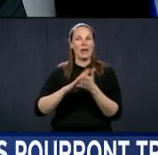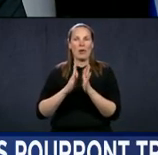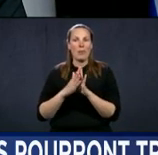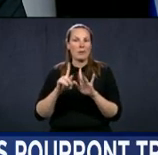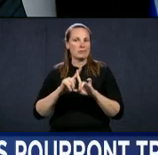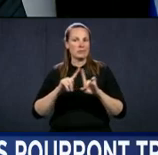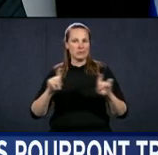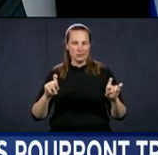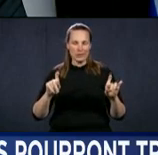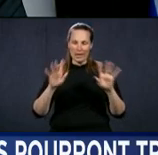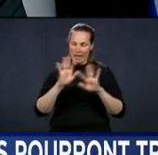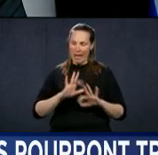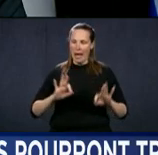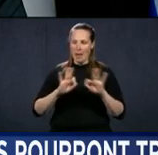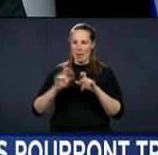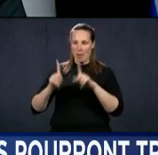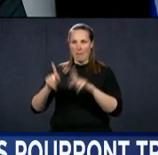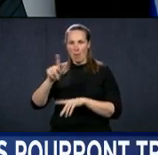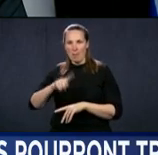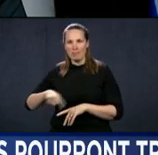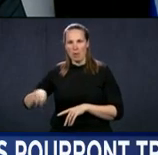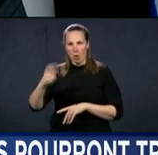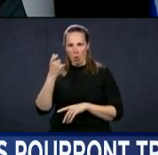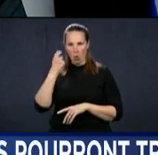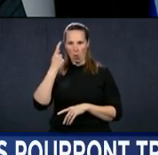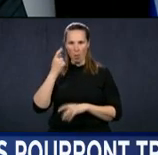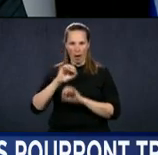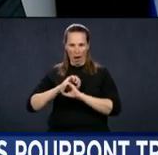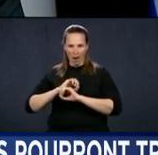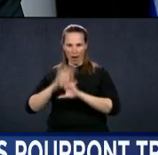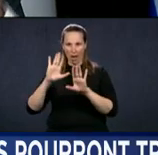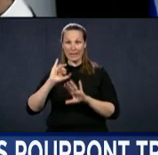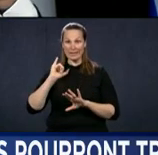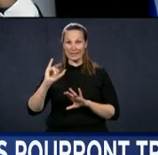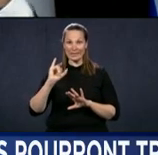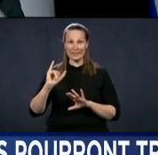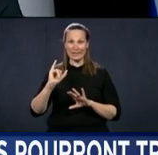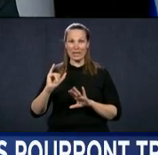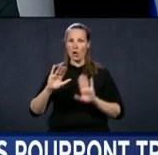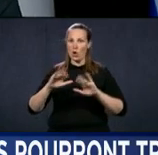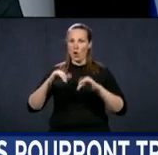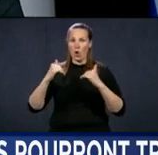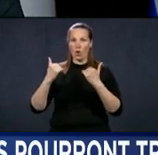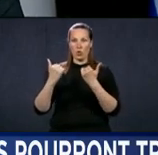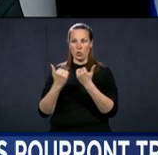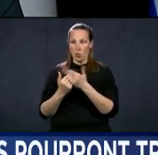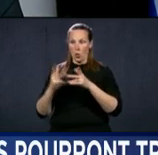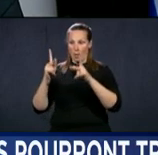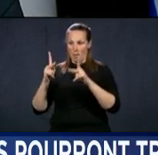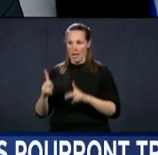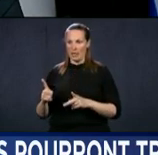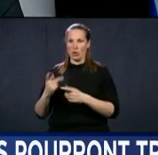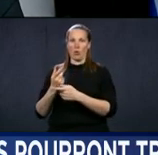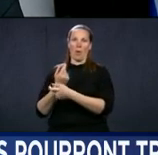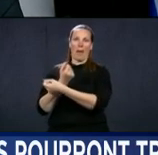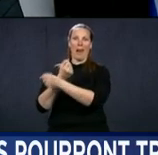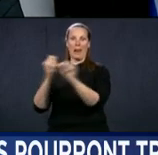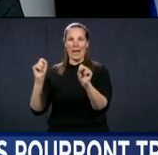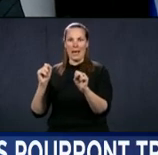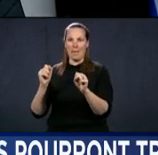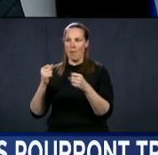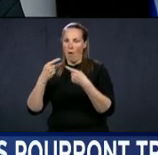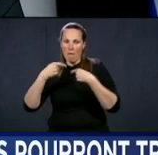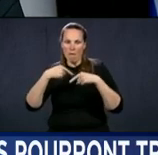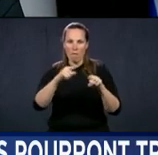groupes, c'est important que les gens comprennent que si on rajoute à ça un déconfinement total des individus, que les gens se mettent à